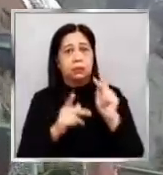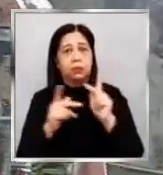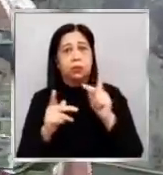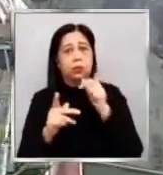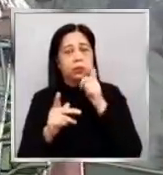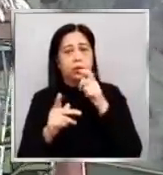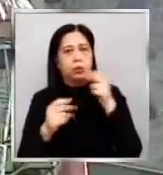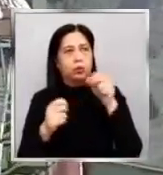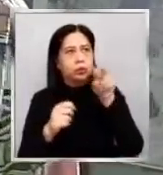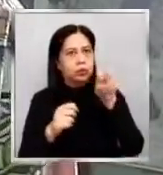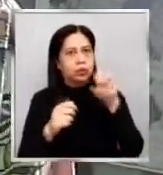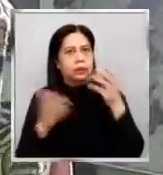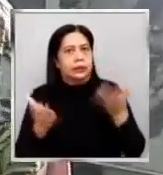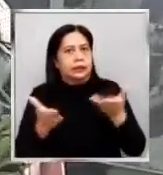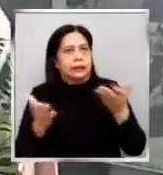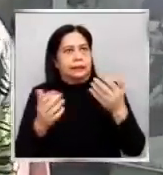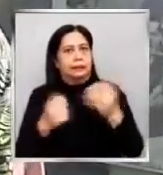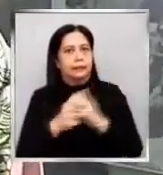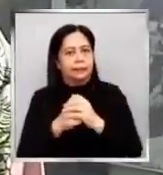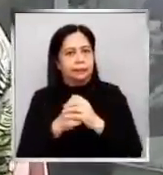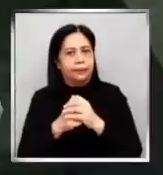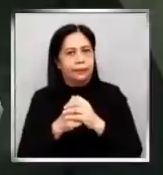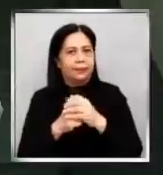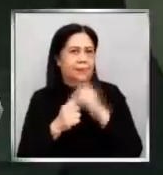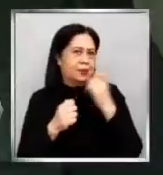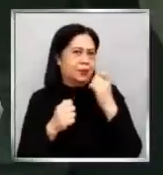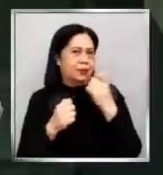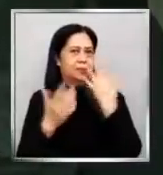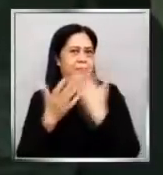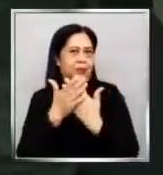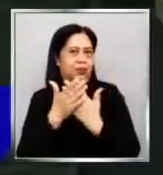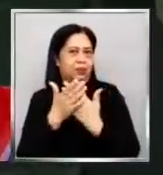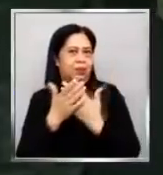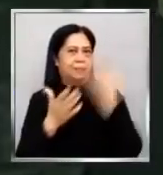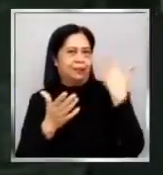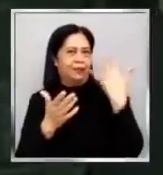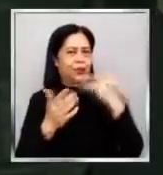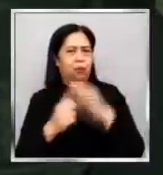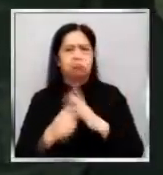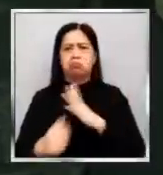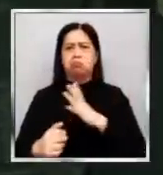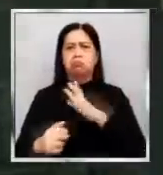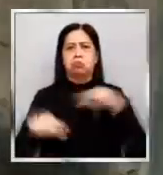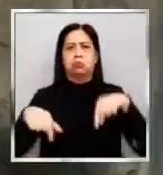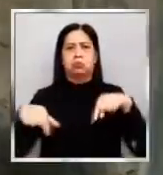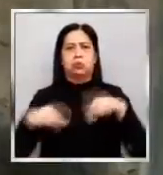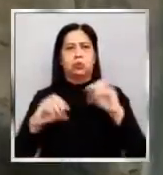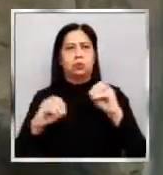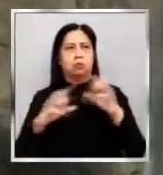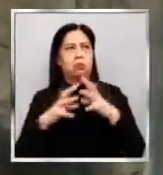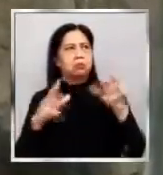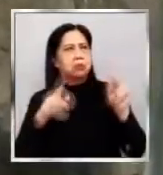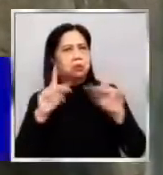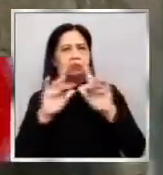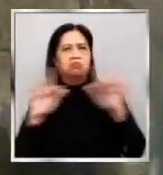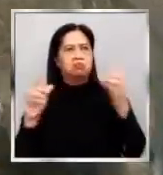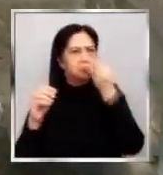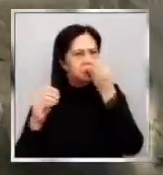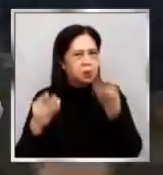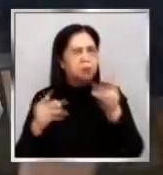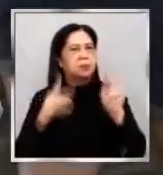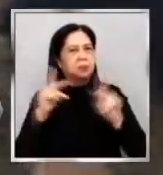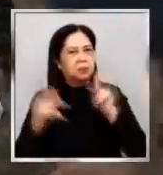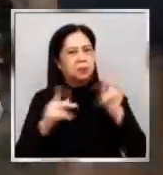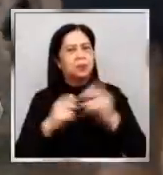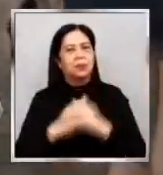yung prison siya before. Okay na nga dito kasi walang masyadong tao eh. Medyo